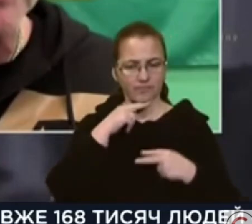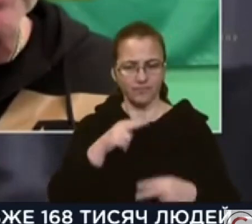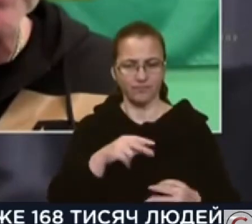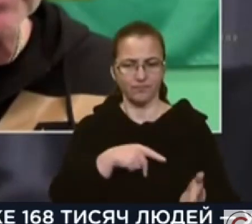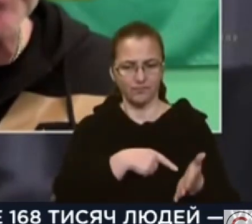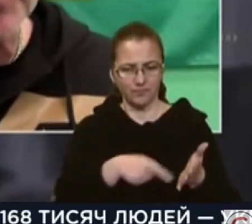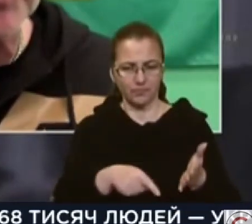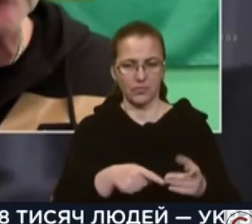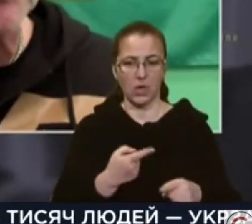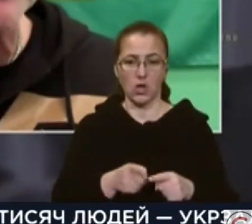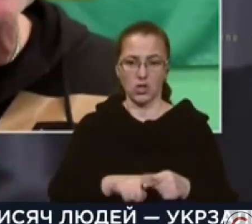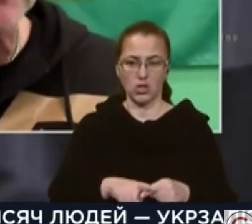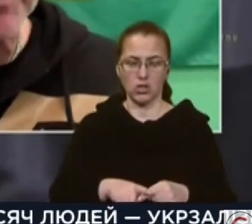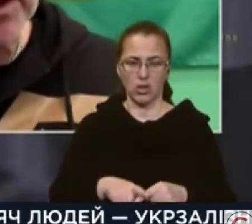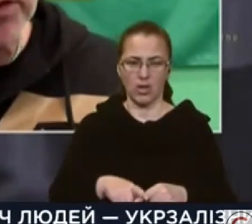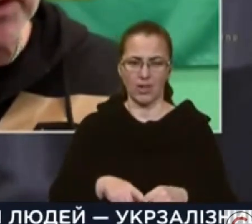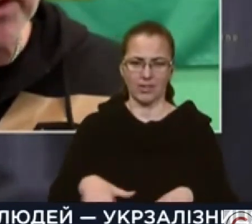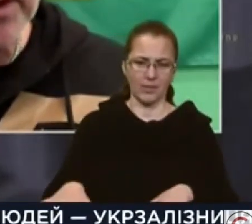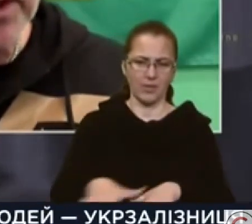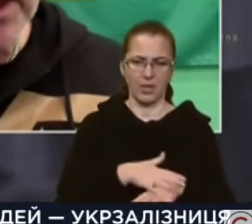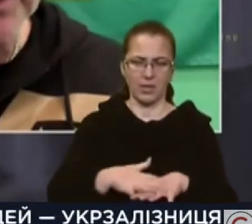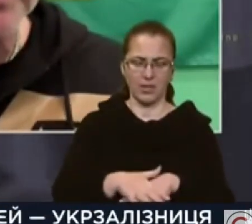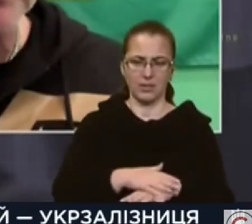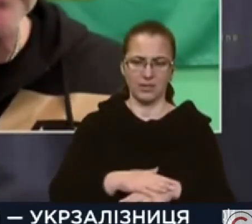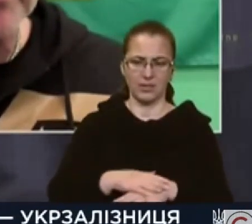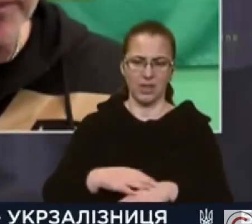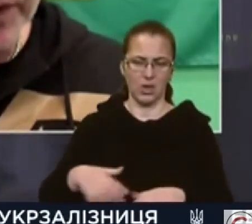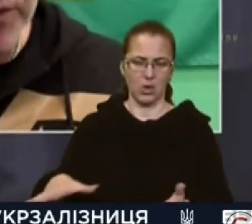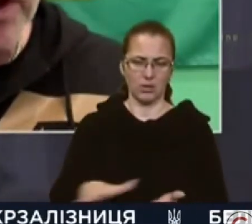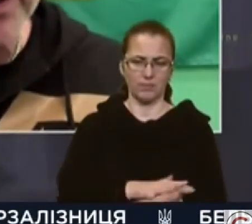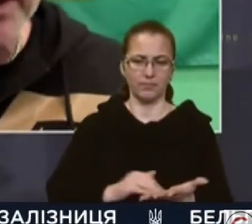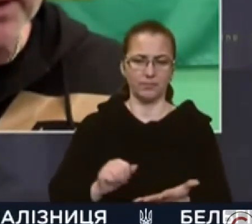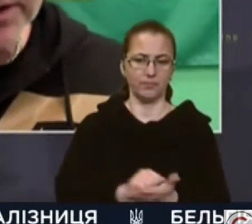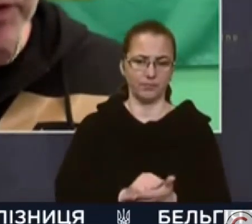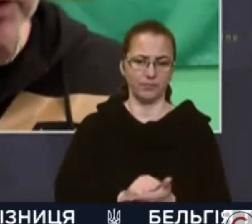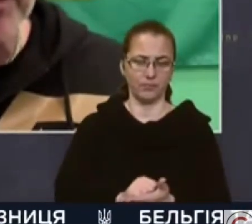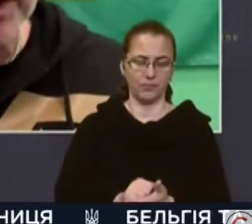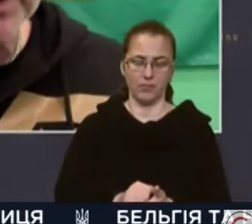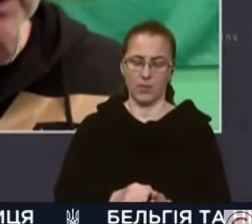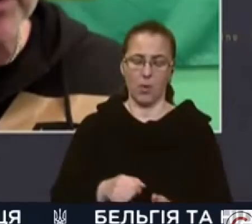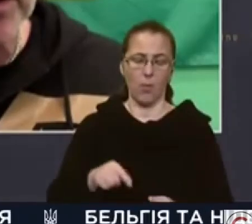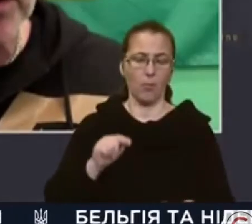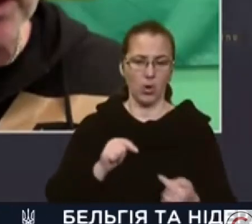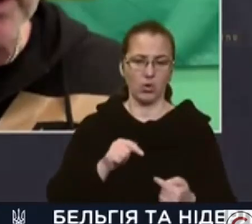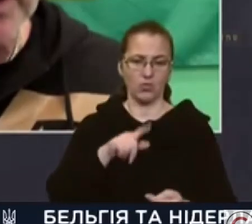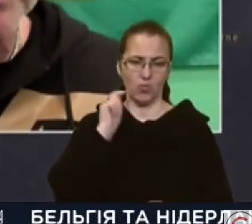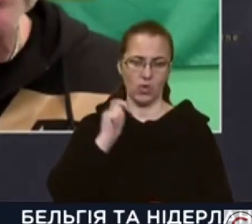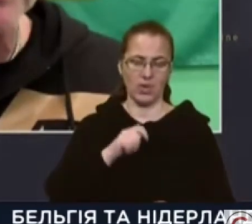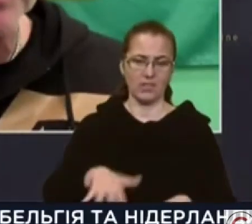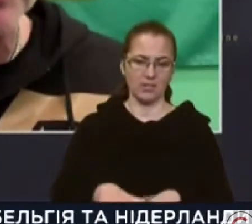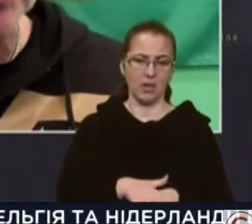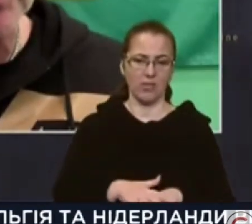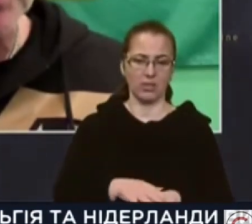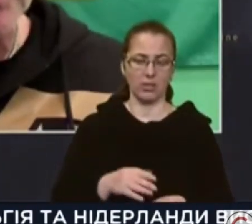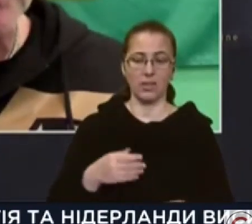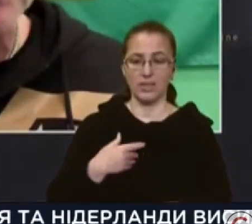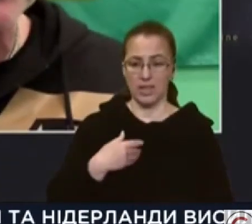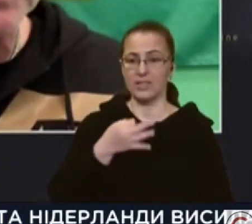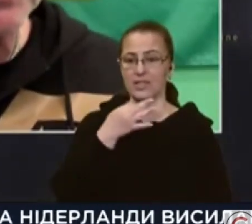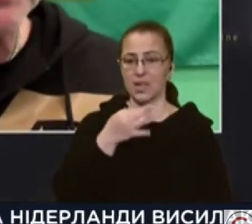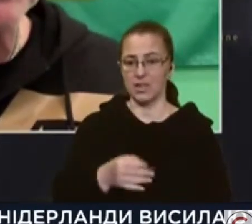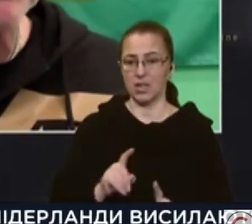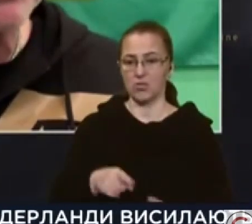внимание, что это геноцид против украинского народа. Это прямой геноцид против украинского народа. И сказал,